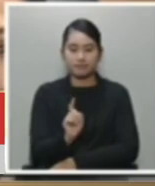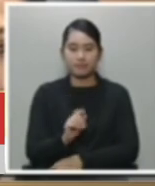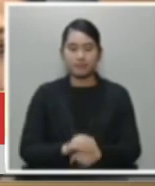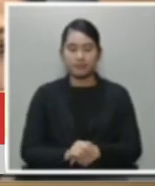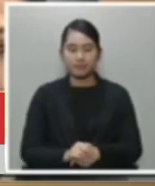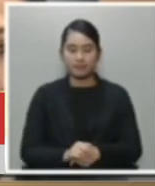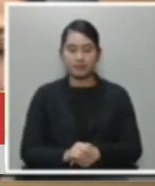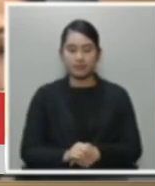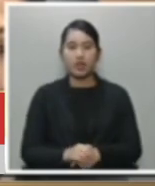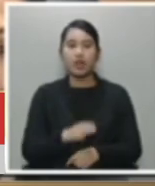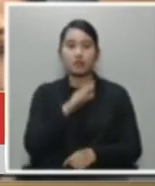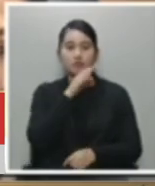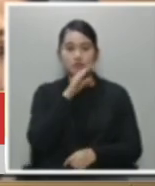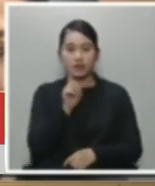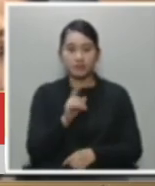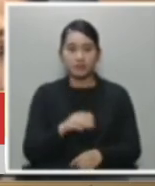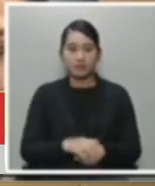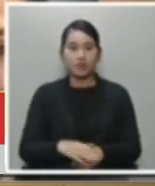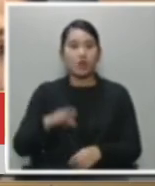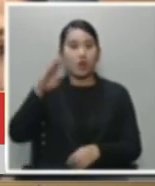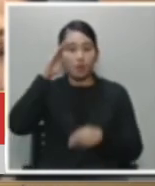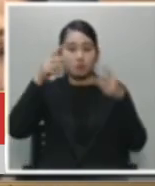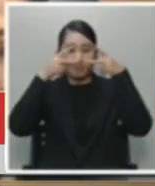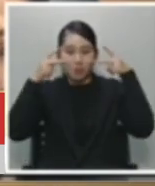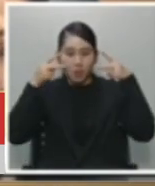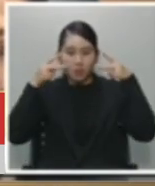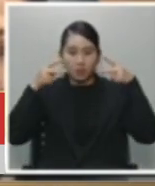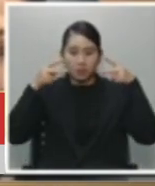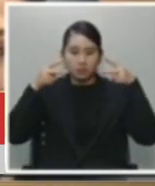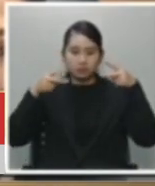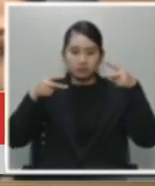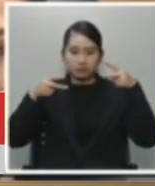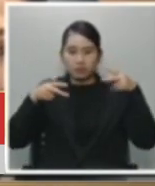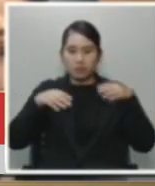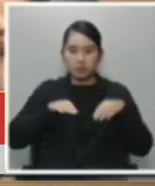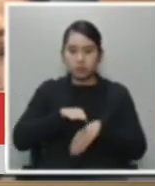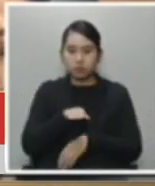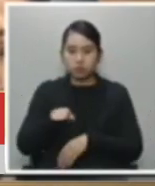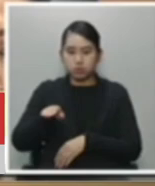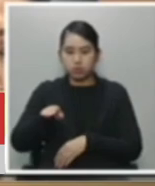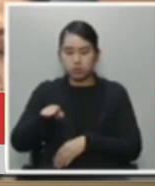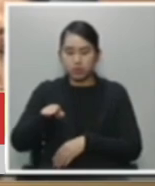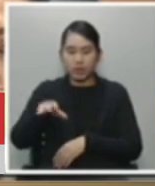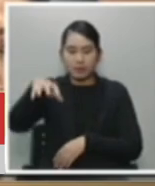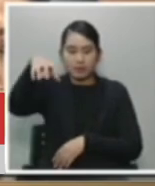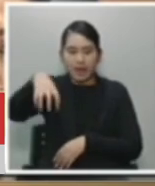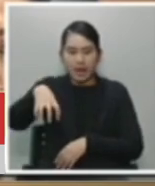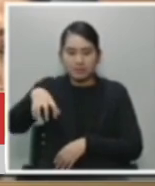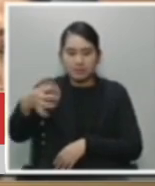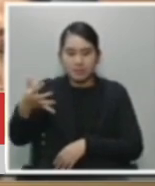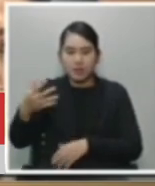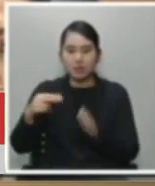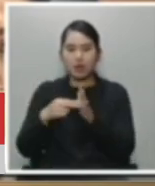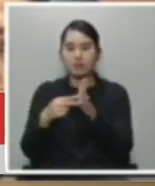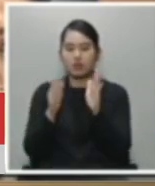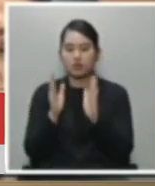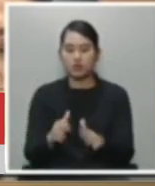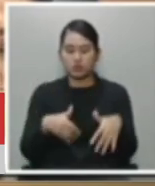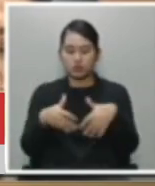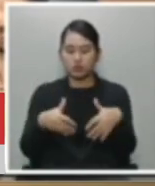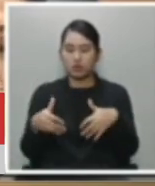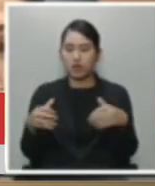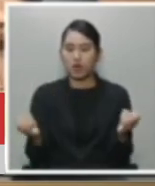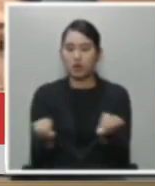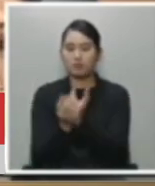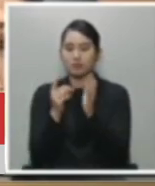ไม่สามารถเดินทางไปที่ห้างเทอร์มินอลได้หยุดเหตุจากเหตุในวัดแล้วประชาชนก็ไม่ต้องล้มตายเป็นจำนวนม